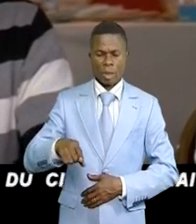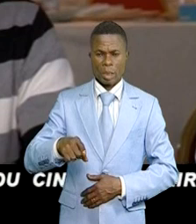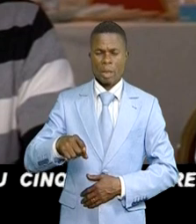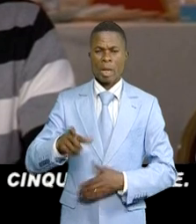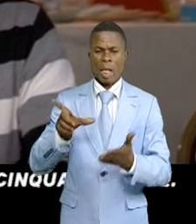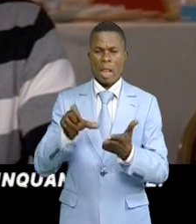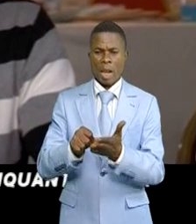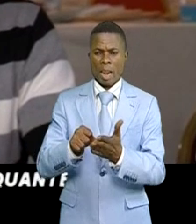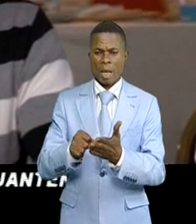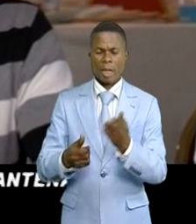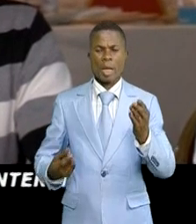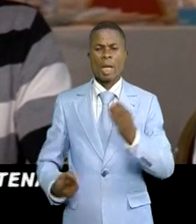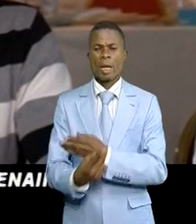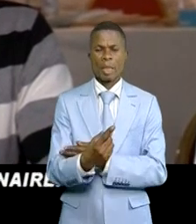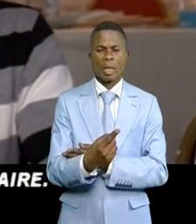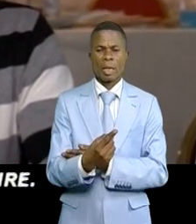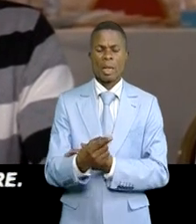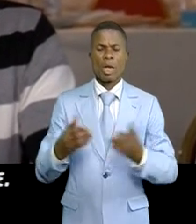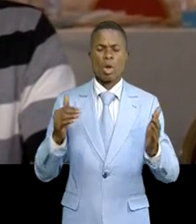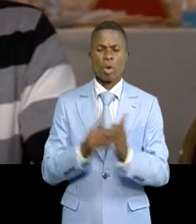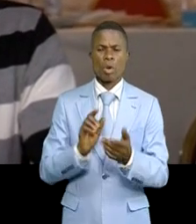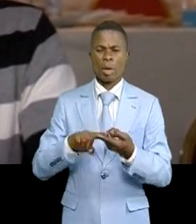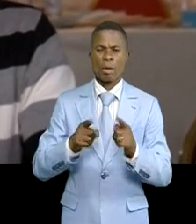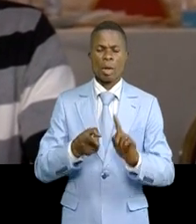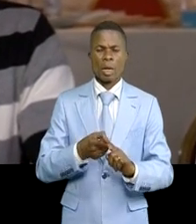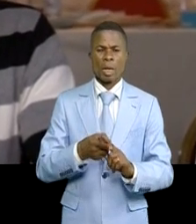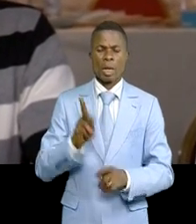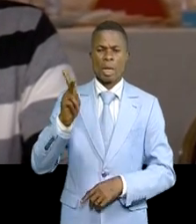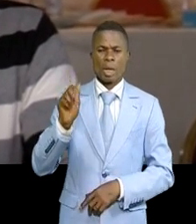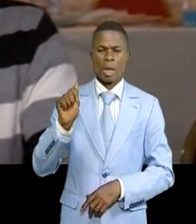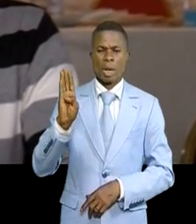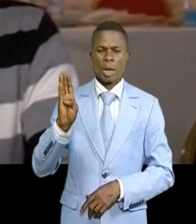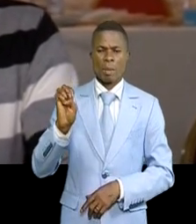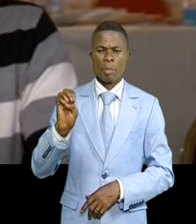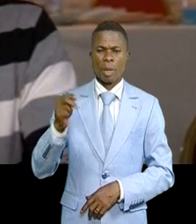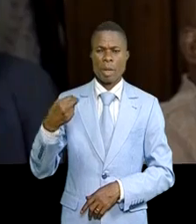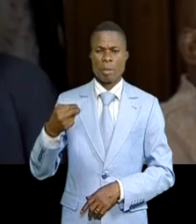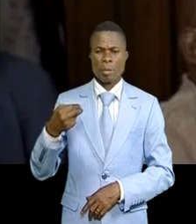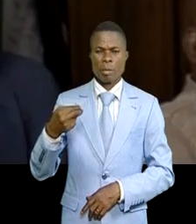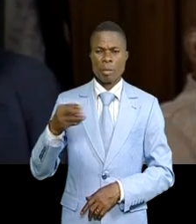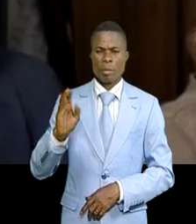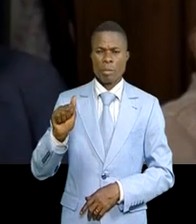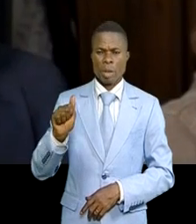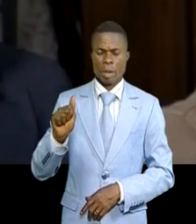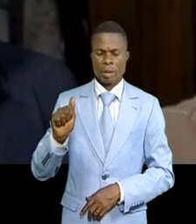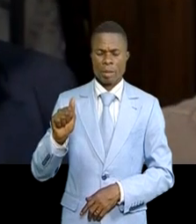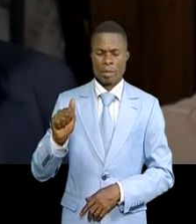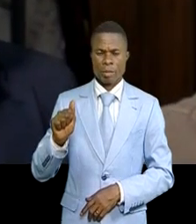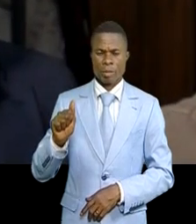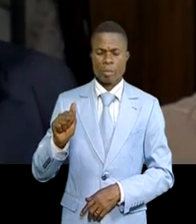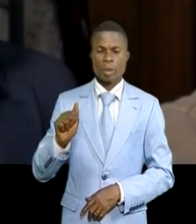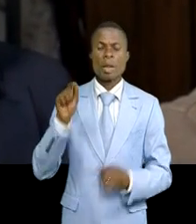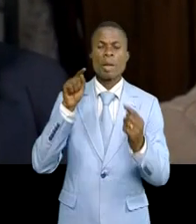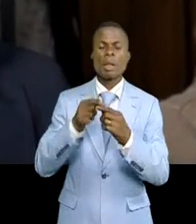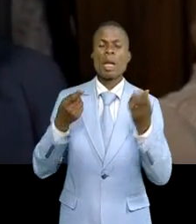plainte contre notre collègue Kabemba Okandja Magloire, au motif